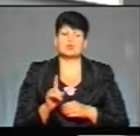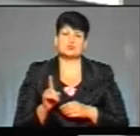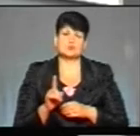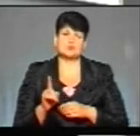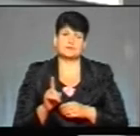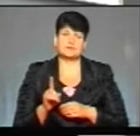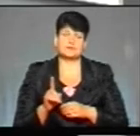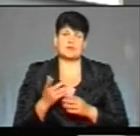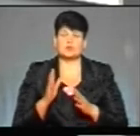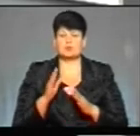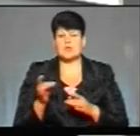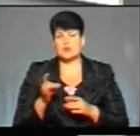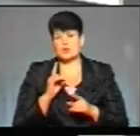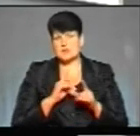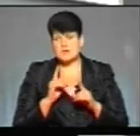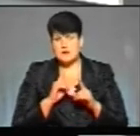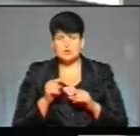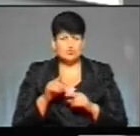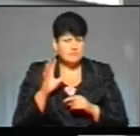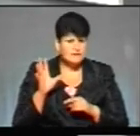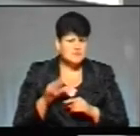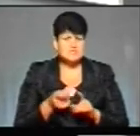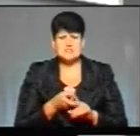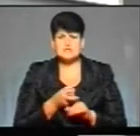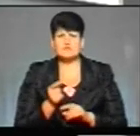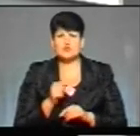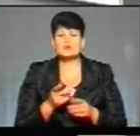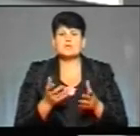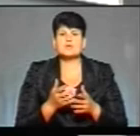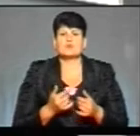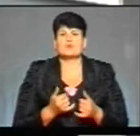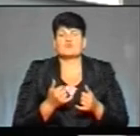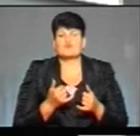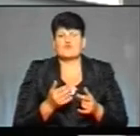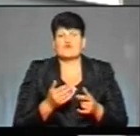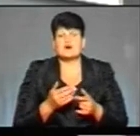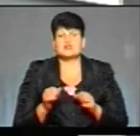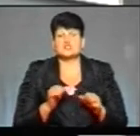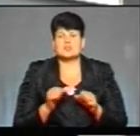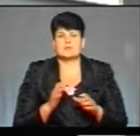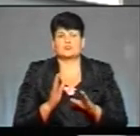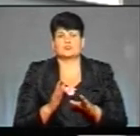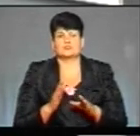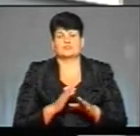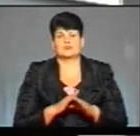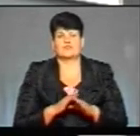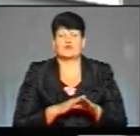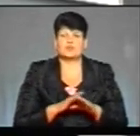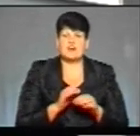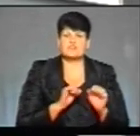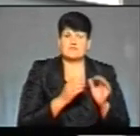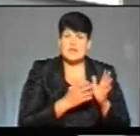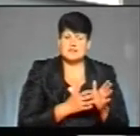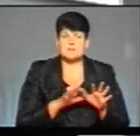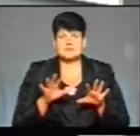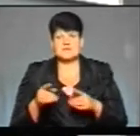якщо будуть районні ради, знову ж таки, тут все залежить від того, які повноваження будуть розподілені між гілками влади, тобто між виконавчими гілками влади, місцевими